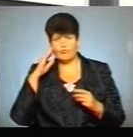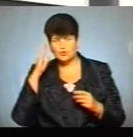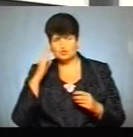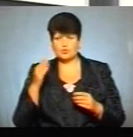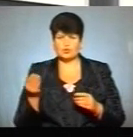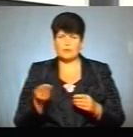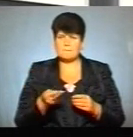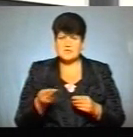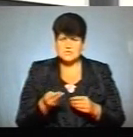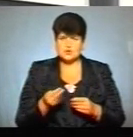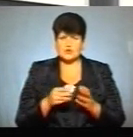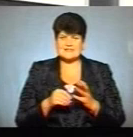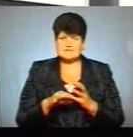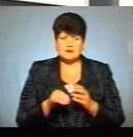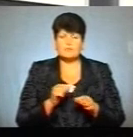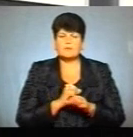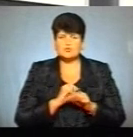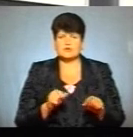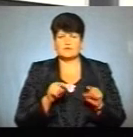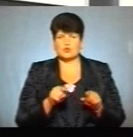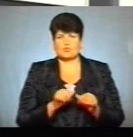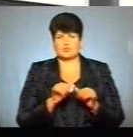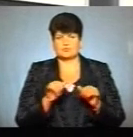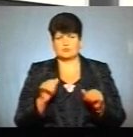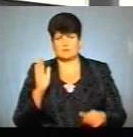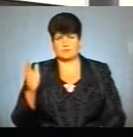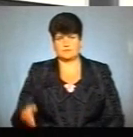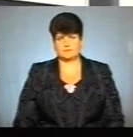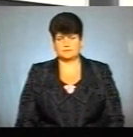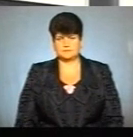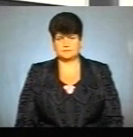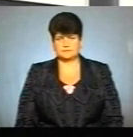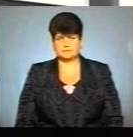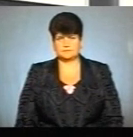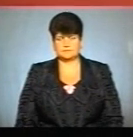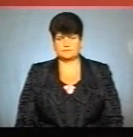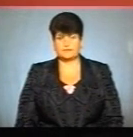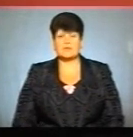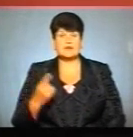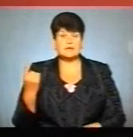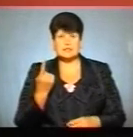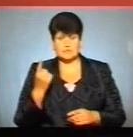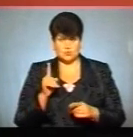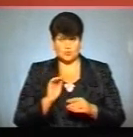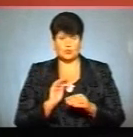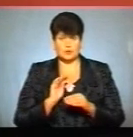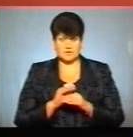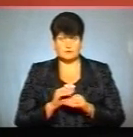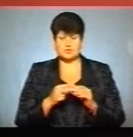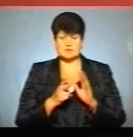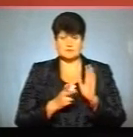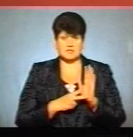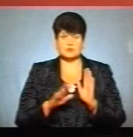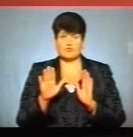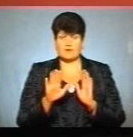землею, щоб унеможливити його розповсюдження в подальшому. Єдине, що додам, це те, що 17